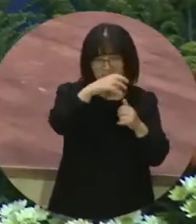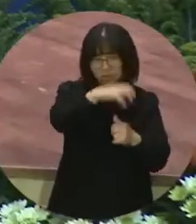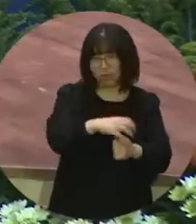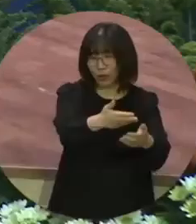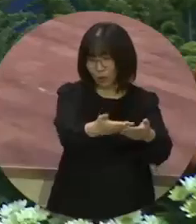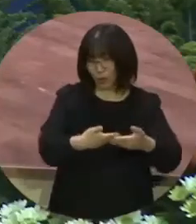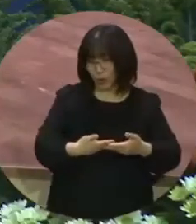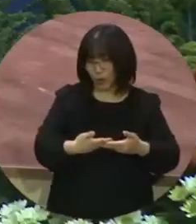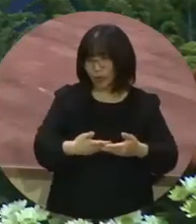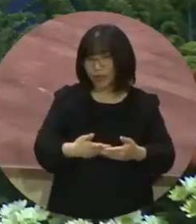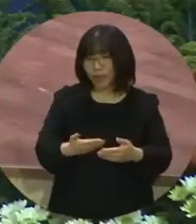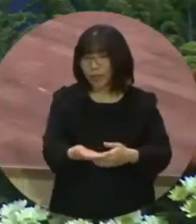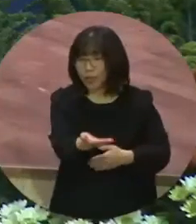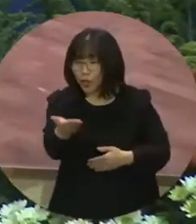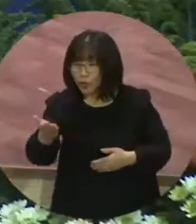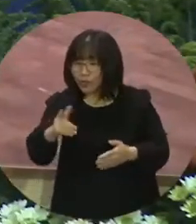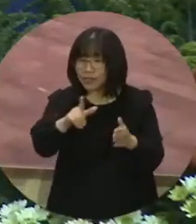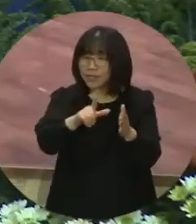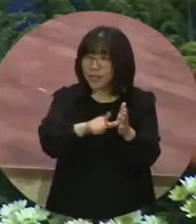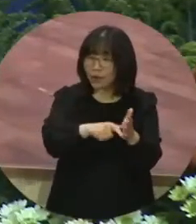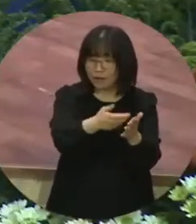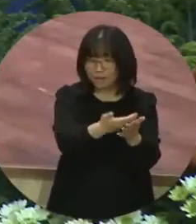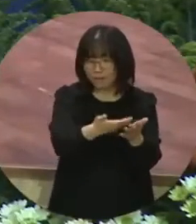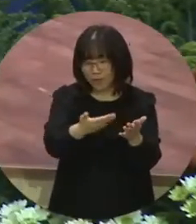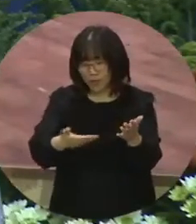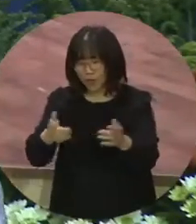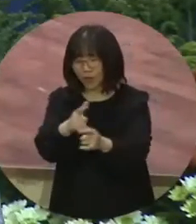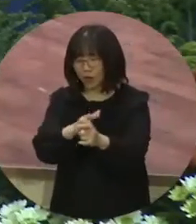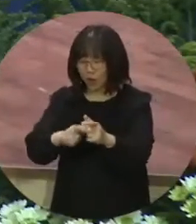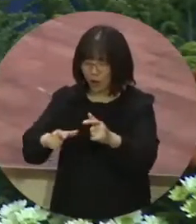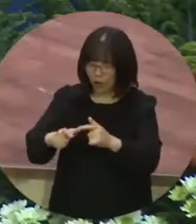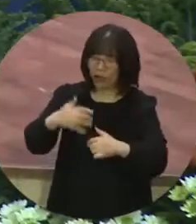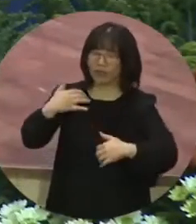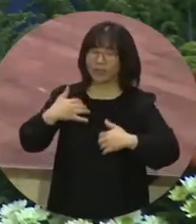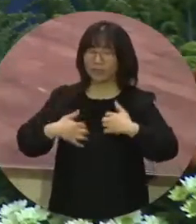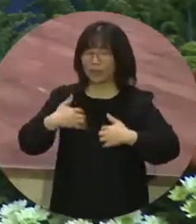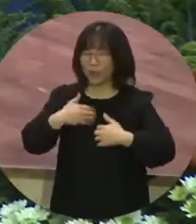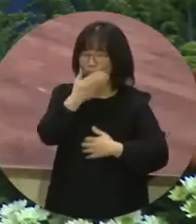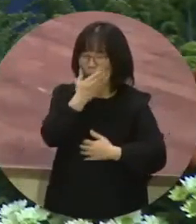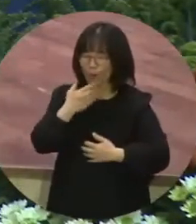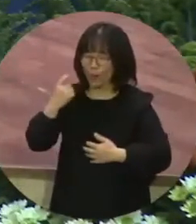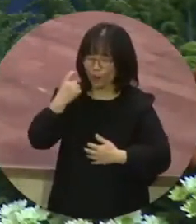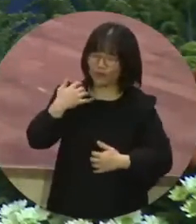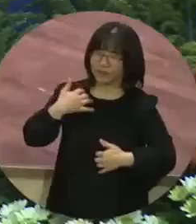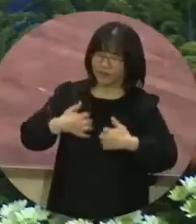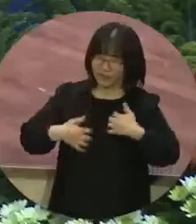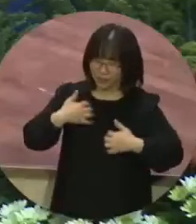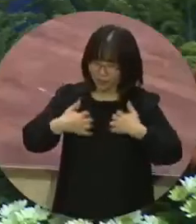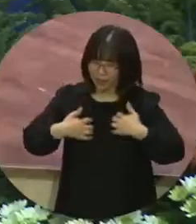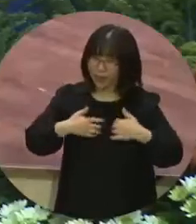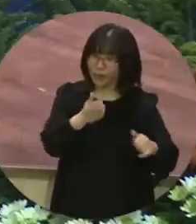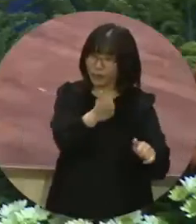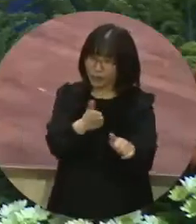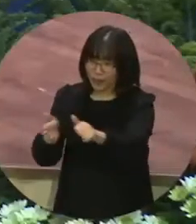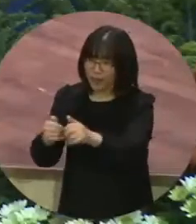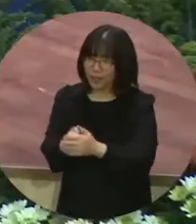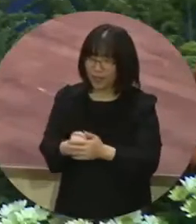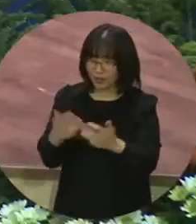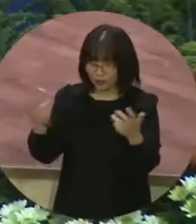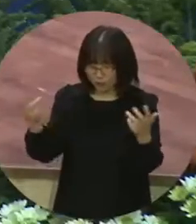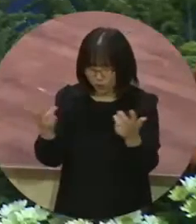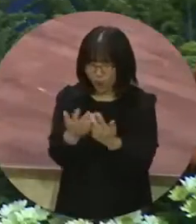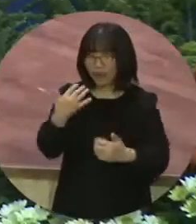말이에요. 시간이 흐를수록 우리 영계 모든 성도들 삶 속에 복음의 기쁨이 있기를 바랍니다. 충만한